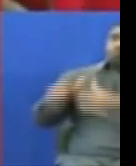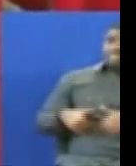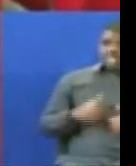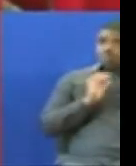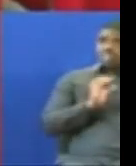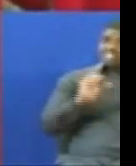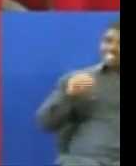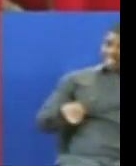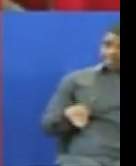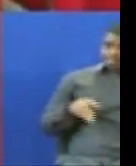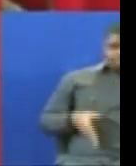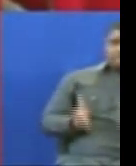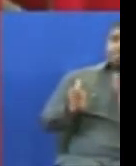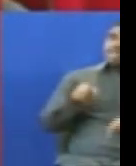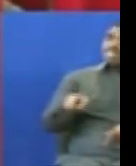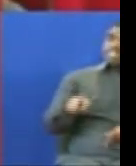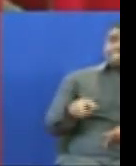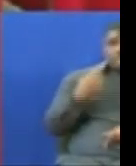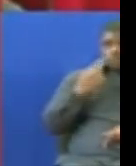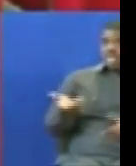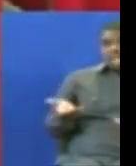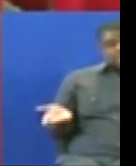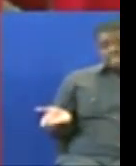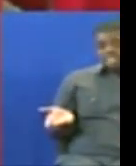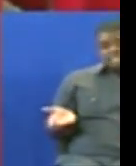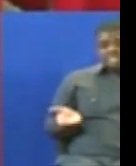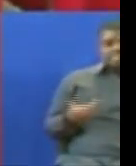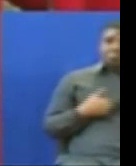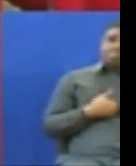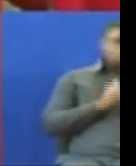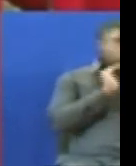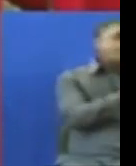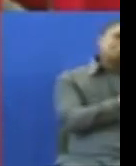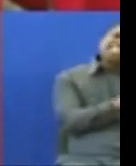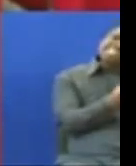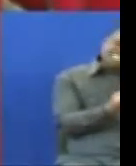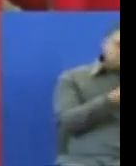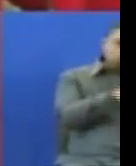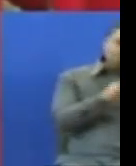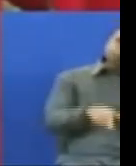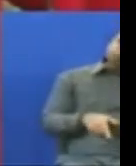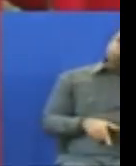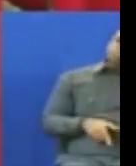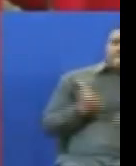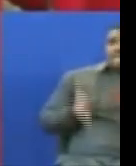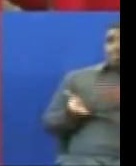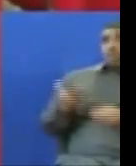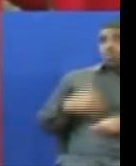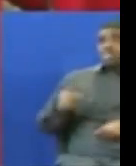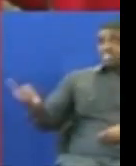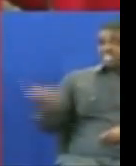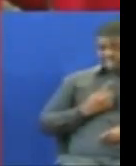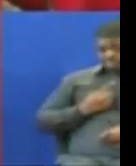mara hii barabara hii imeyeyuka. Mheshimiwa Naibu Spika, sina cha kuambia wananchi wa jimbo lile, labda Mheshimiwa Waziri aje na maelezo